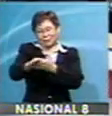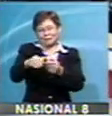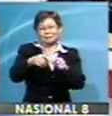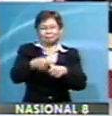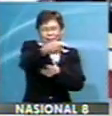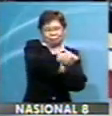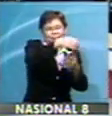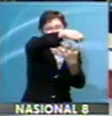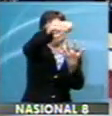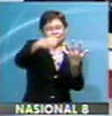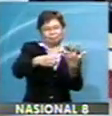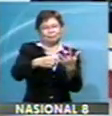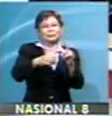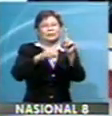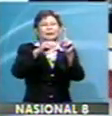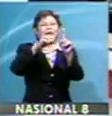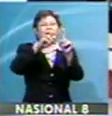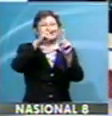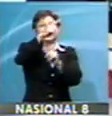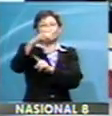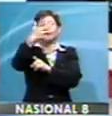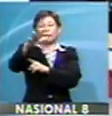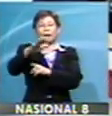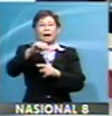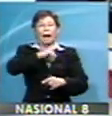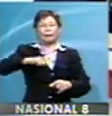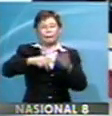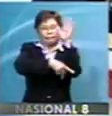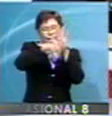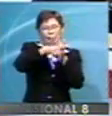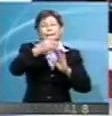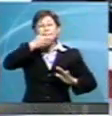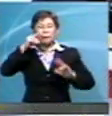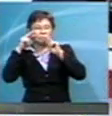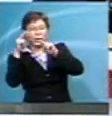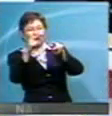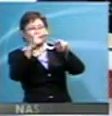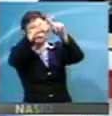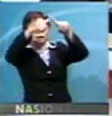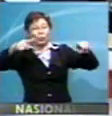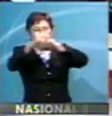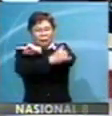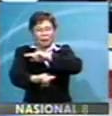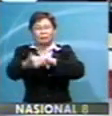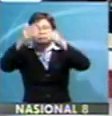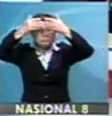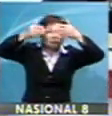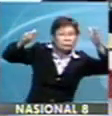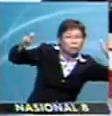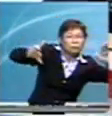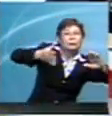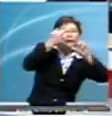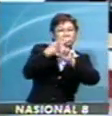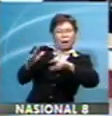nasional 115 anggota parlimen belia menyaksikan perjalanan sidang dewan negara sebagai pendedahan dan